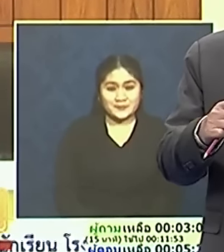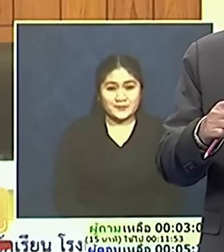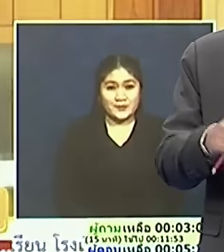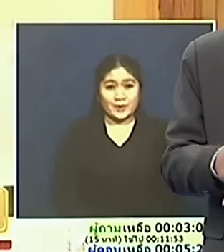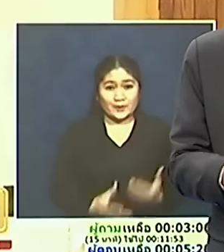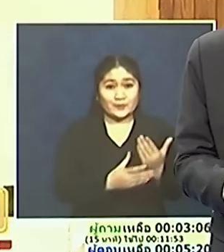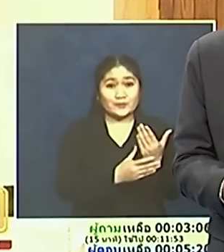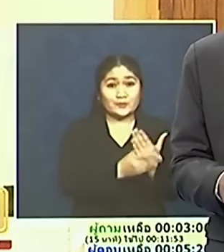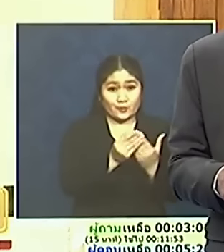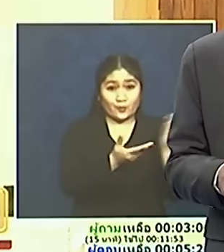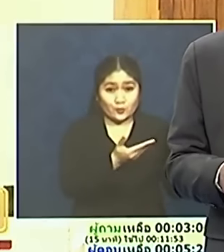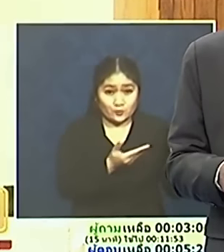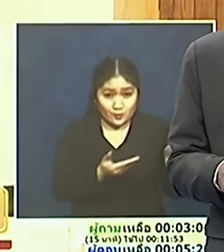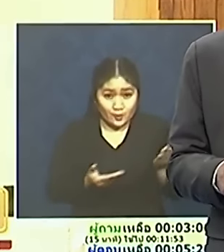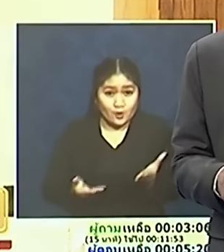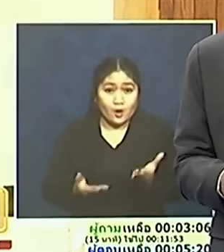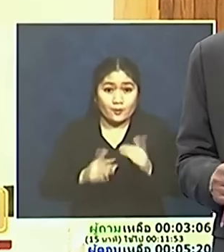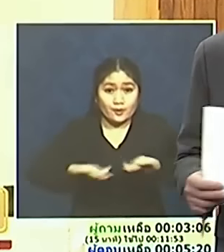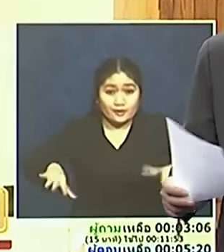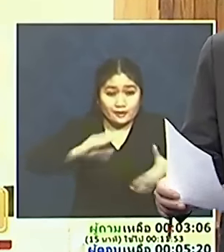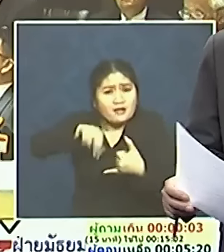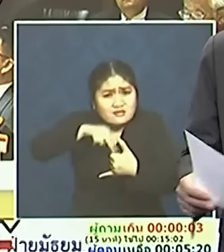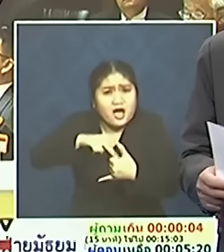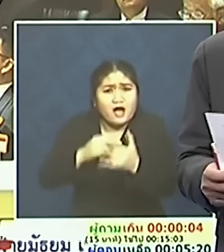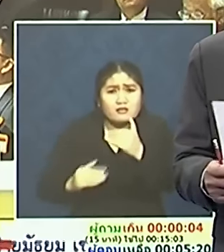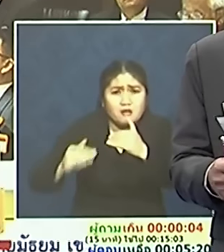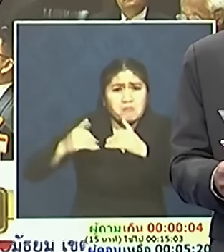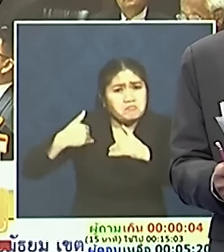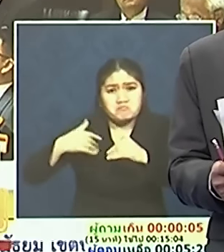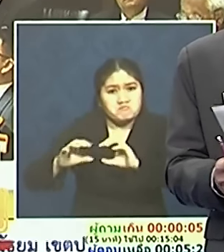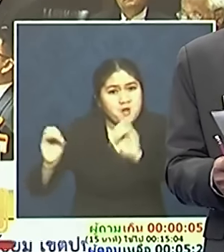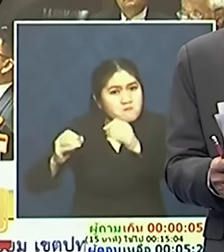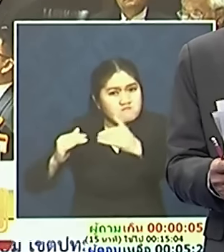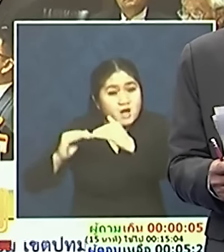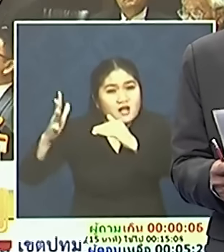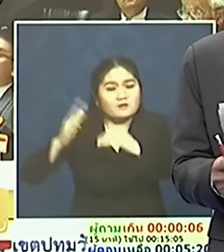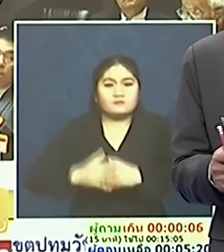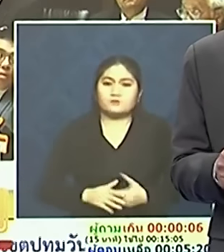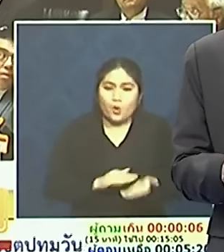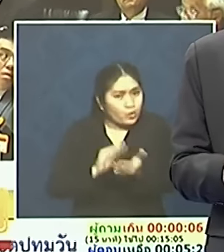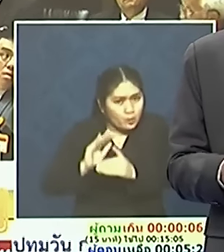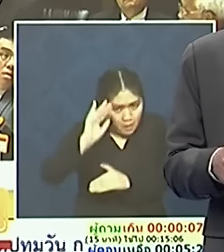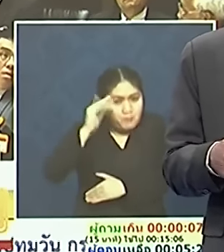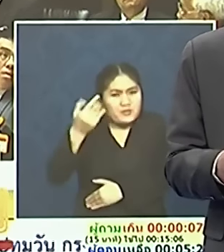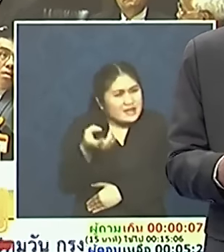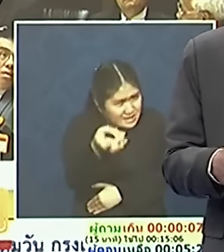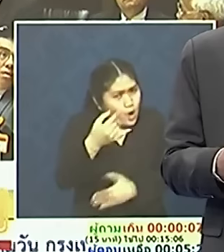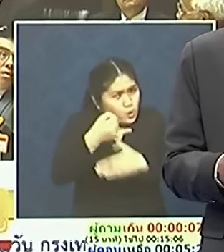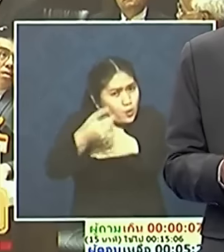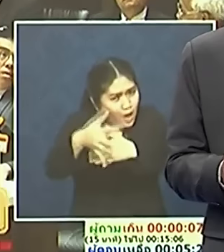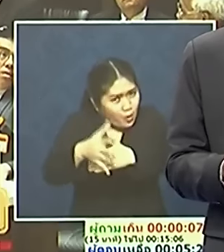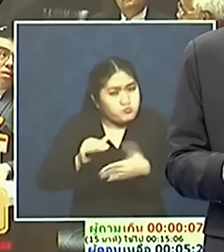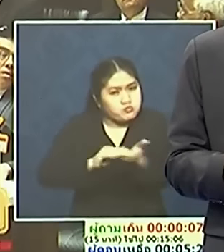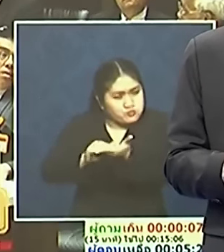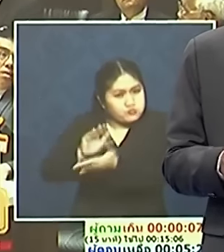สามารถที่จะเดินหน้าต่อไปได้ครับซึ่งก็แน่นอนครับประเด็นเนี้ยมันอาจจะนำไปสู่ข้อย้อนแย้งของคนที่เห็นต่างอา